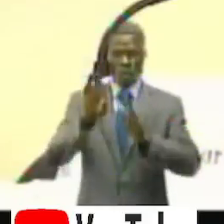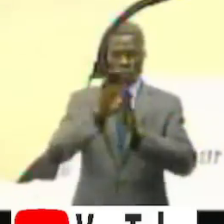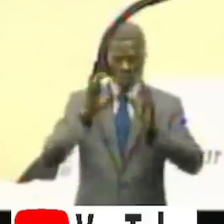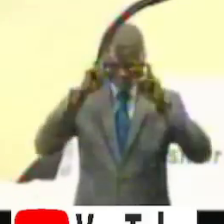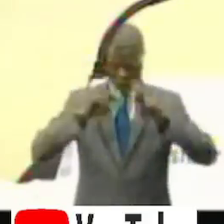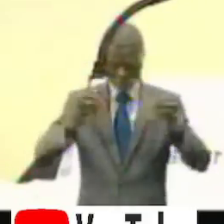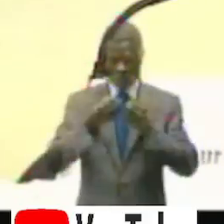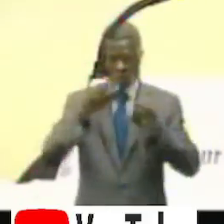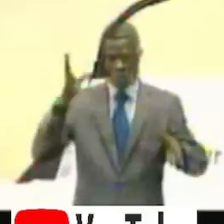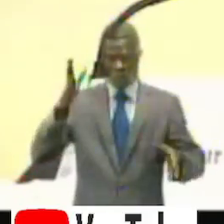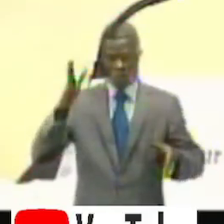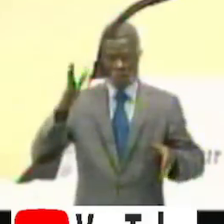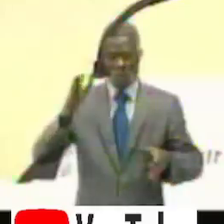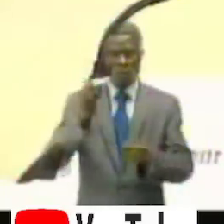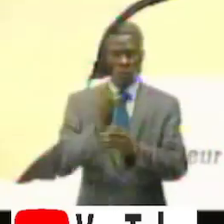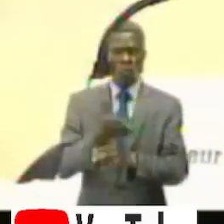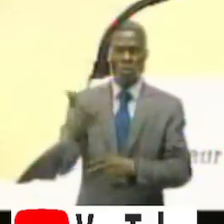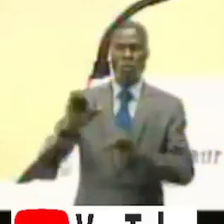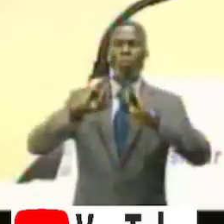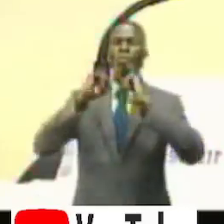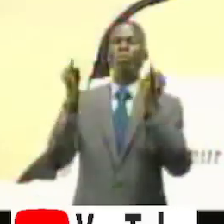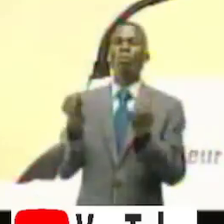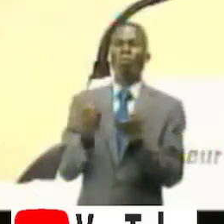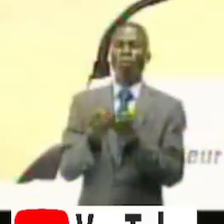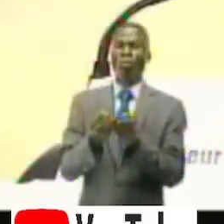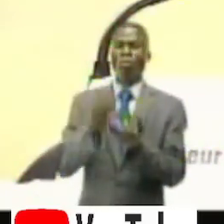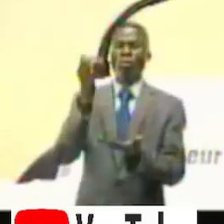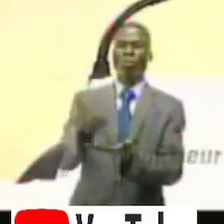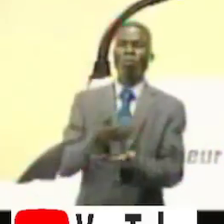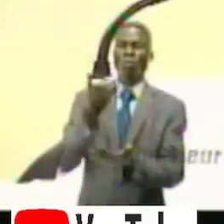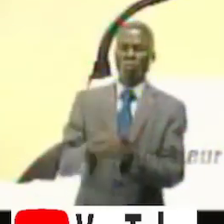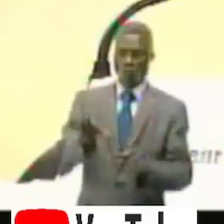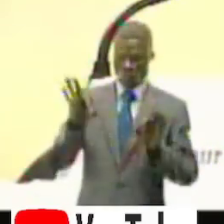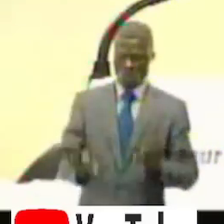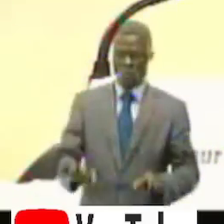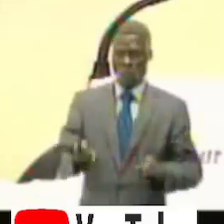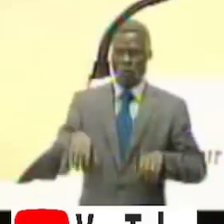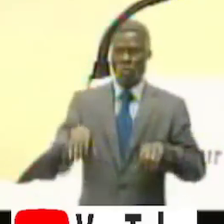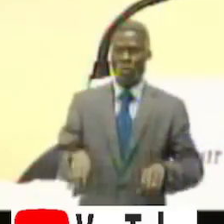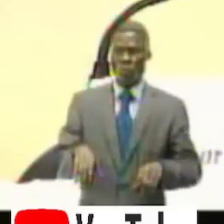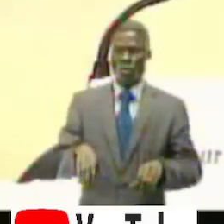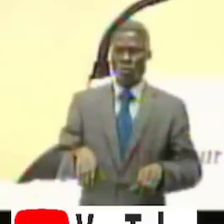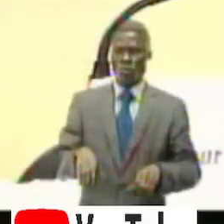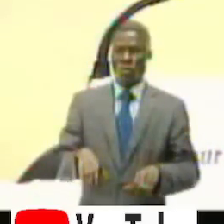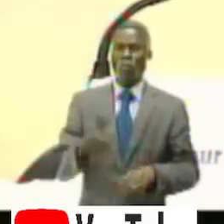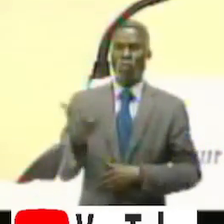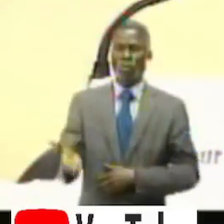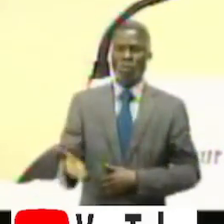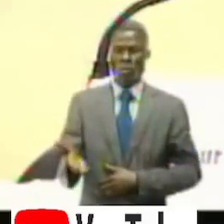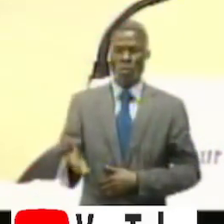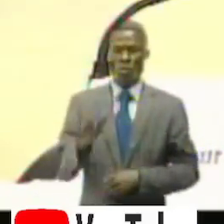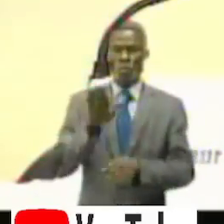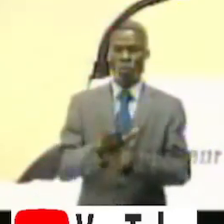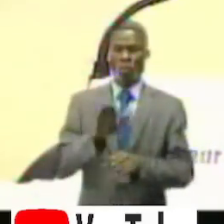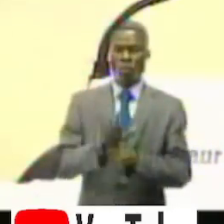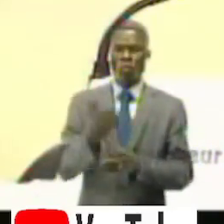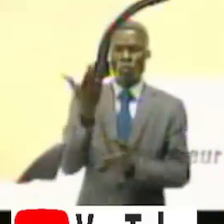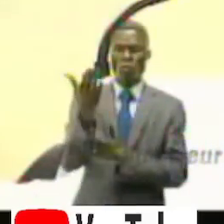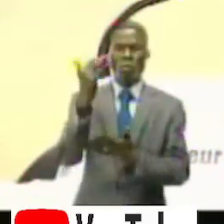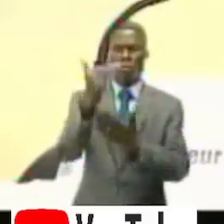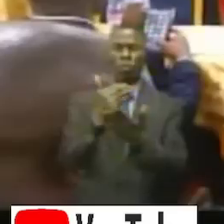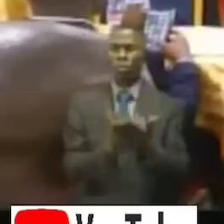richesses des industriels qui exploitent le sous-sol de ces dernières. Plusieurs